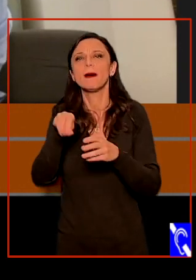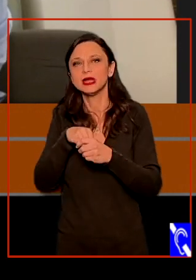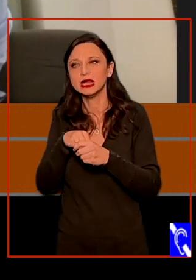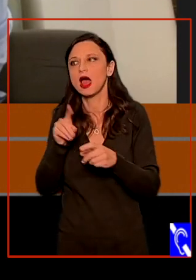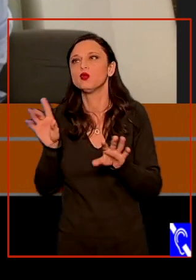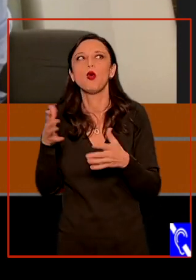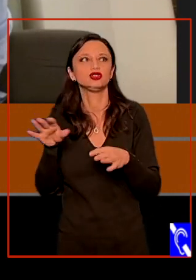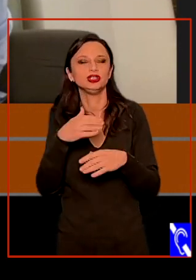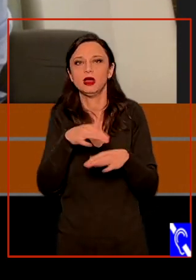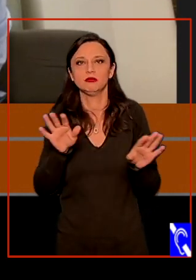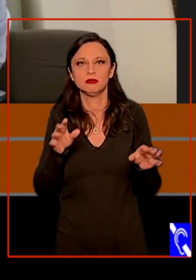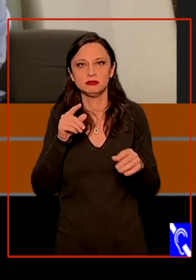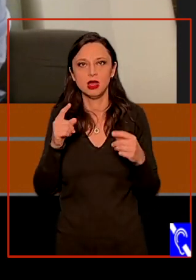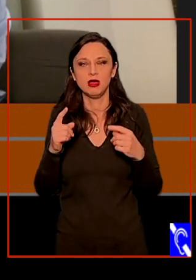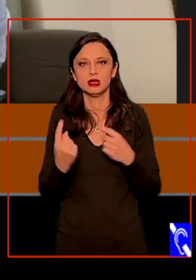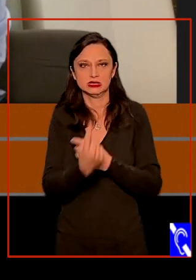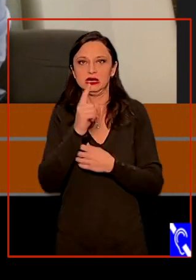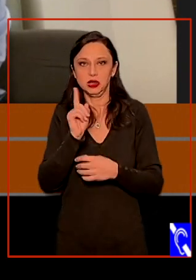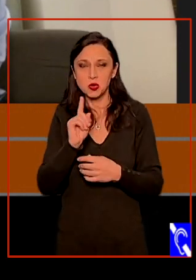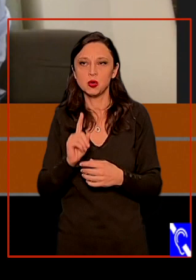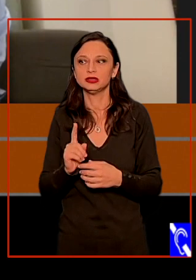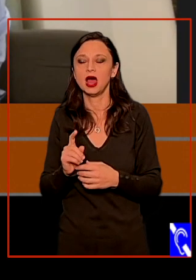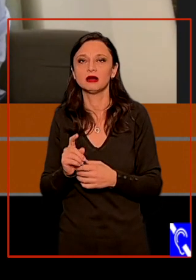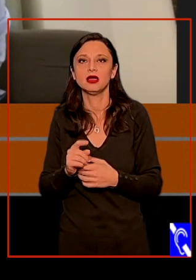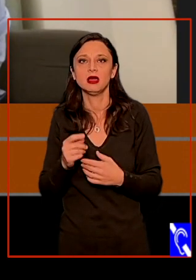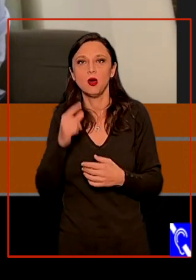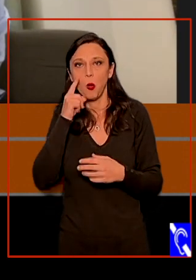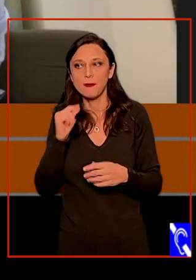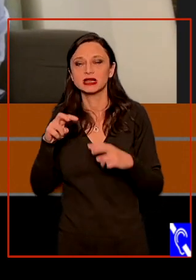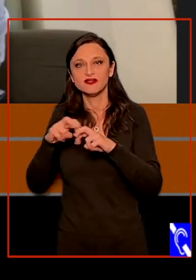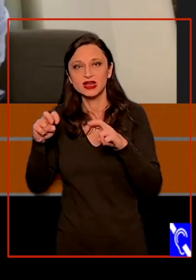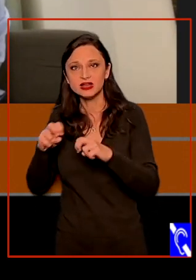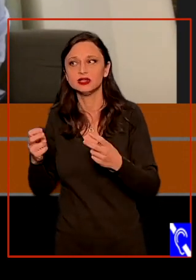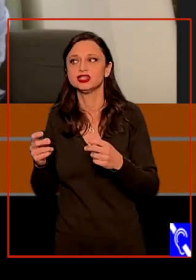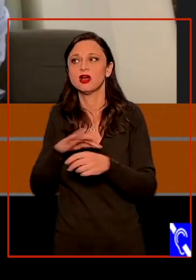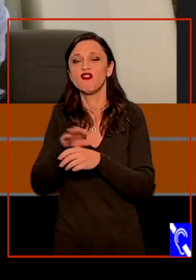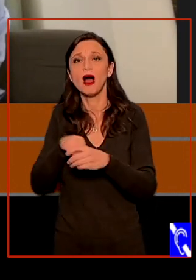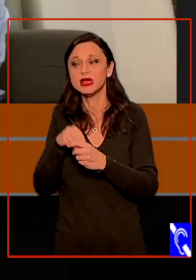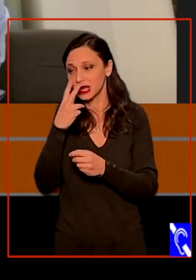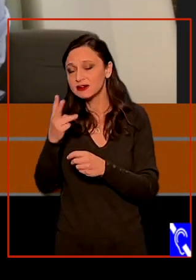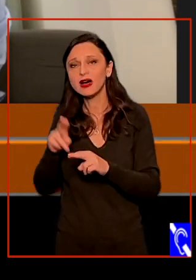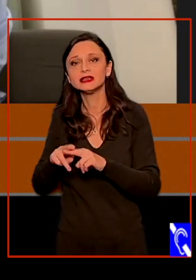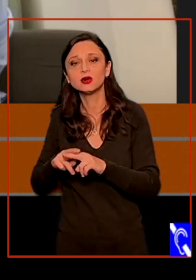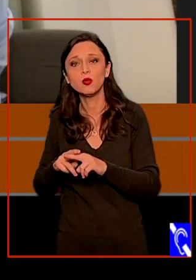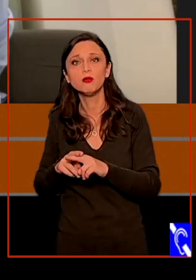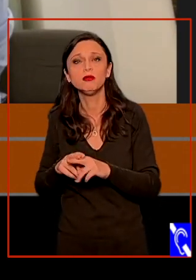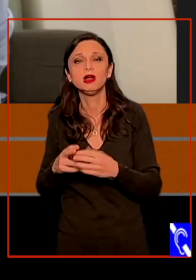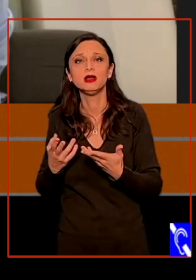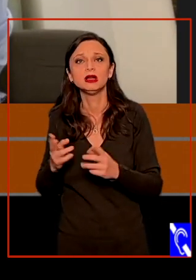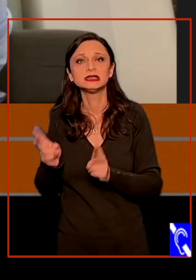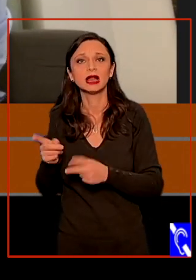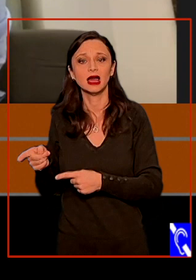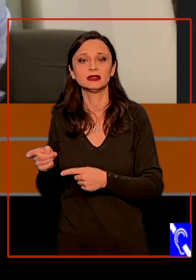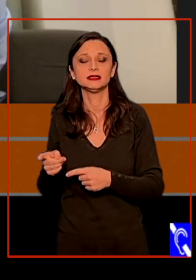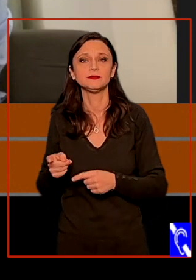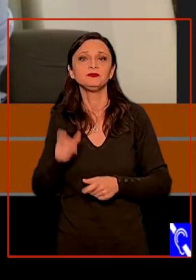aparținător. Deci noi am descoperit în situația asta și am scris despre ani de zile în care nimeni, nici măcar aparținătorii